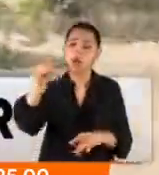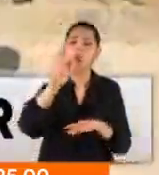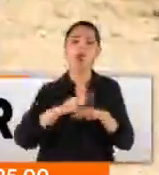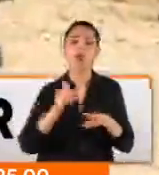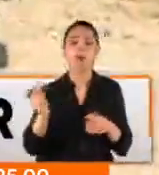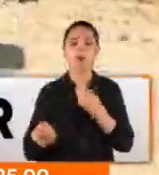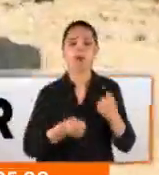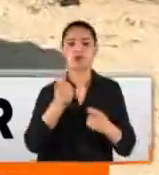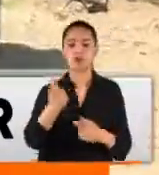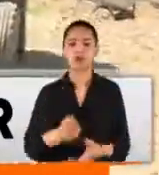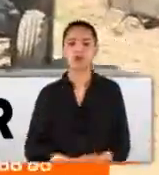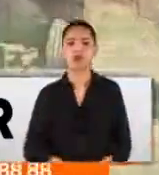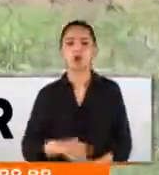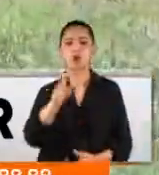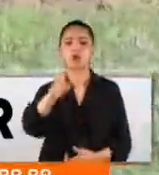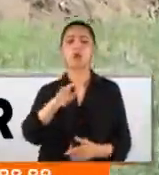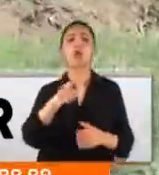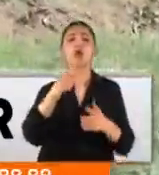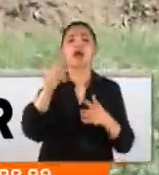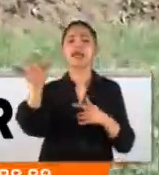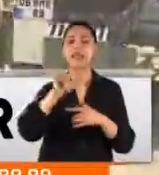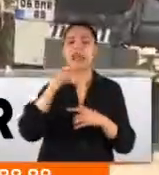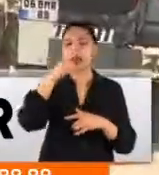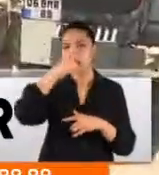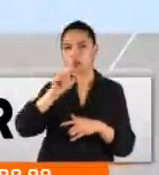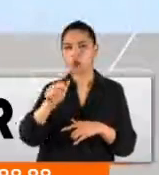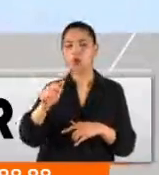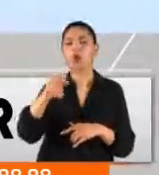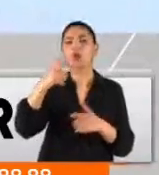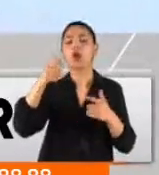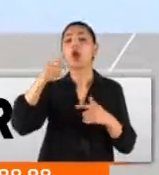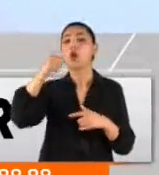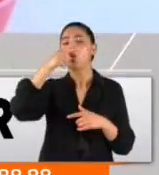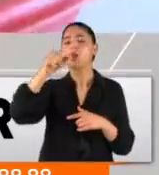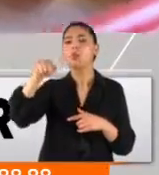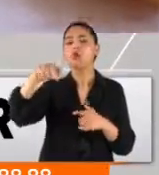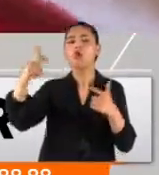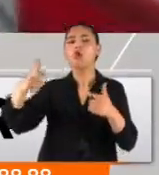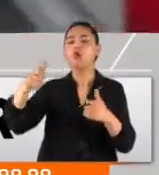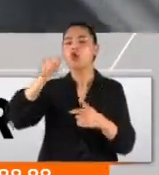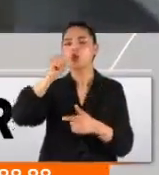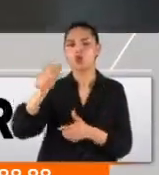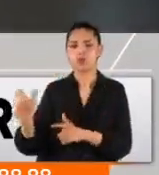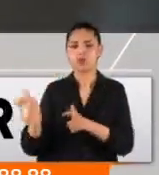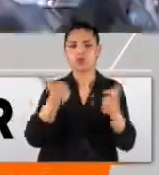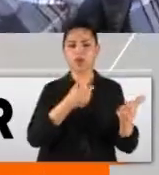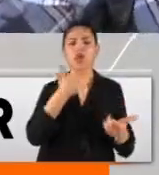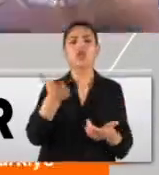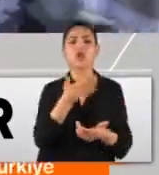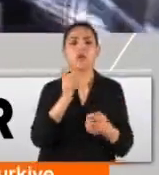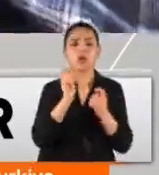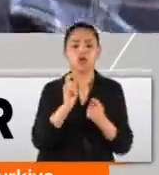çalışıyorlar taraftarların tankerlerinin yakın köylerden uyu getirdim bulaşık yıkamaya zorlanıyorum çamaşır yıkanıyor